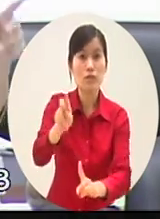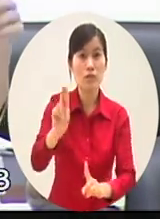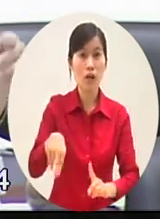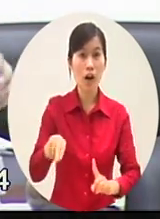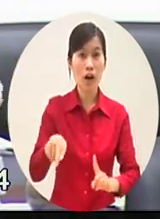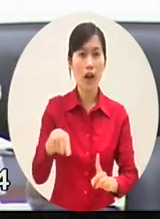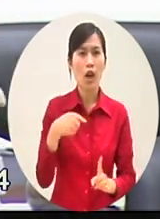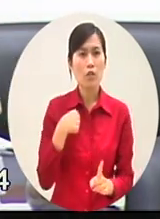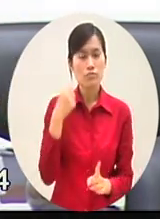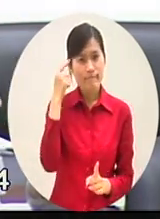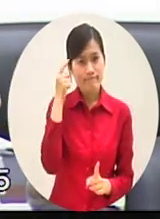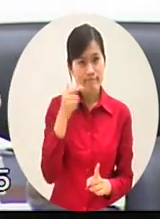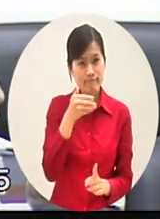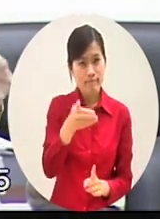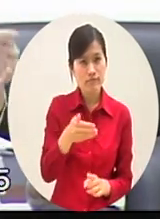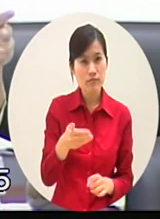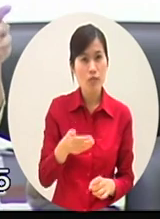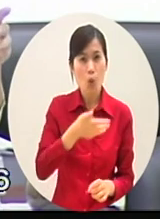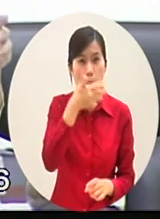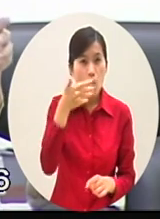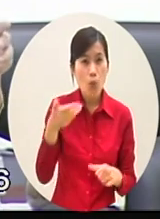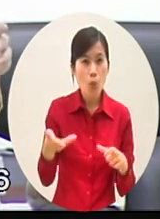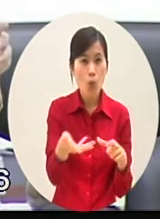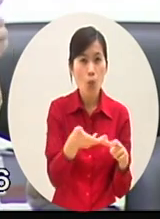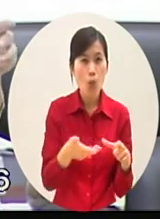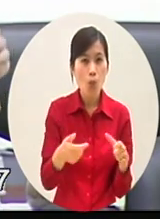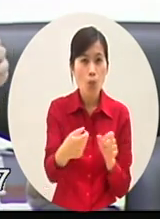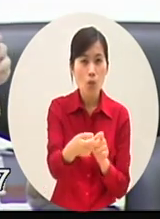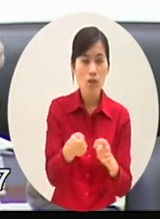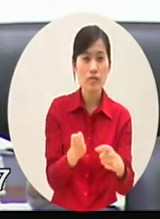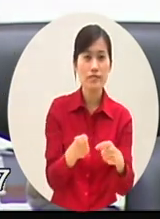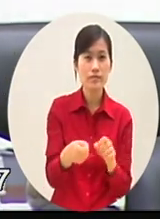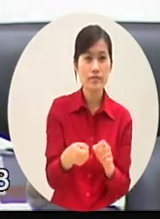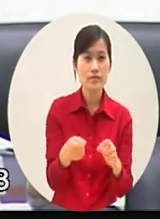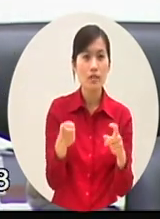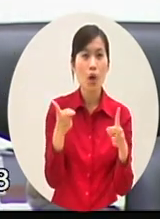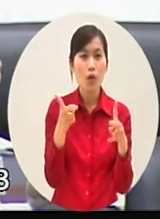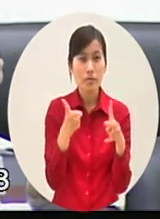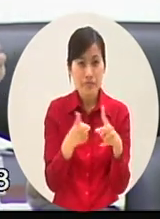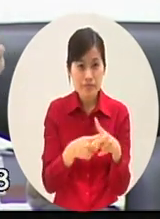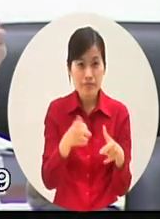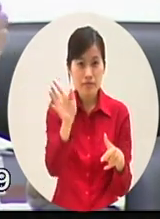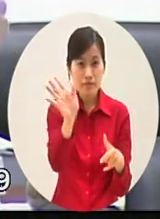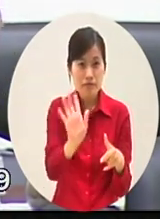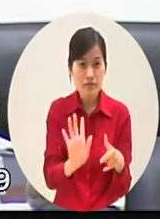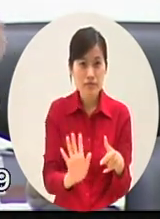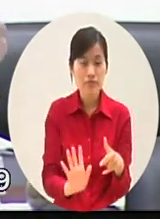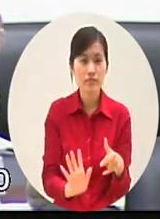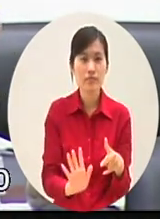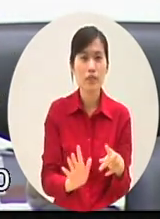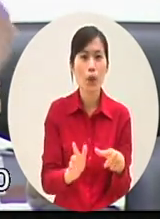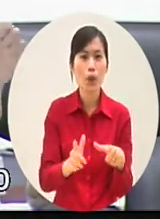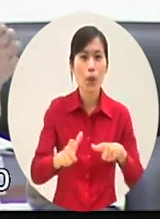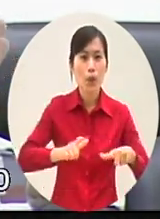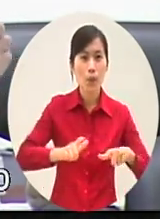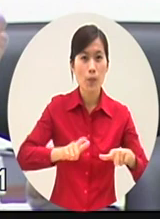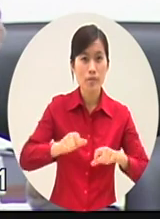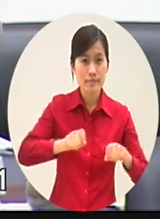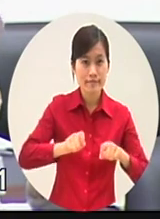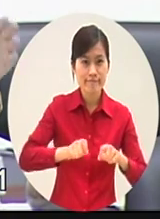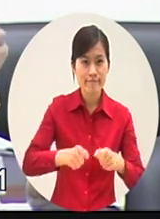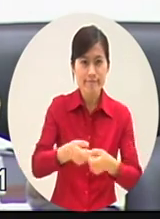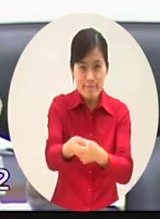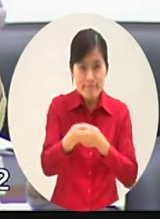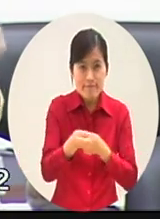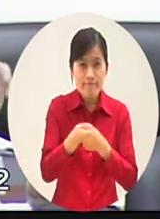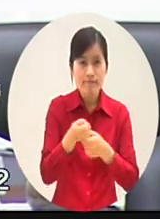用这个九曲堂周边的这个微型园区计划，我们去争取我们的那个中央的